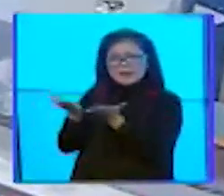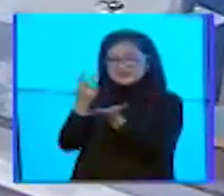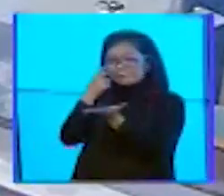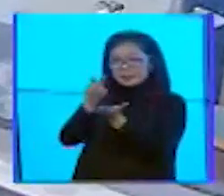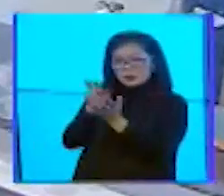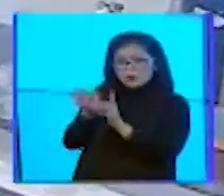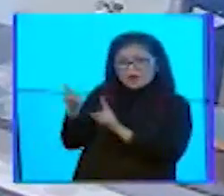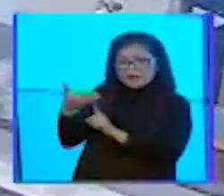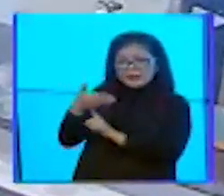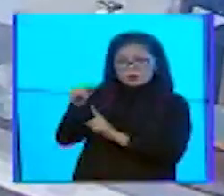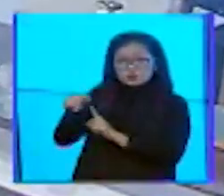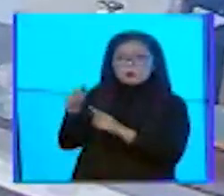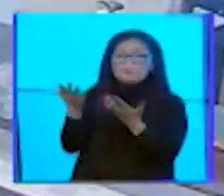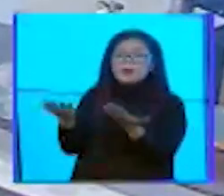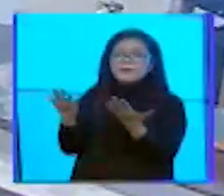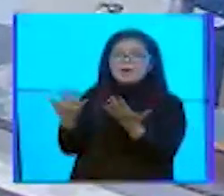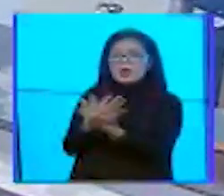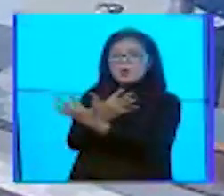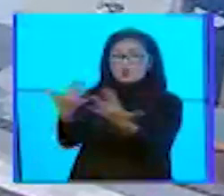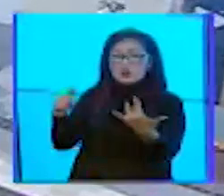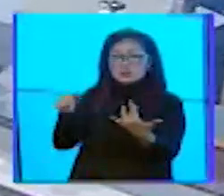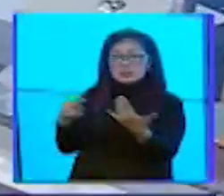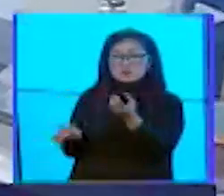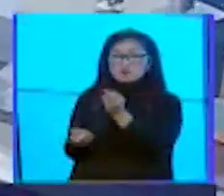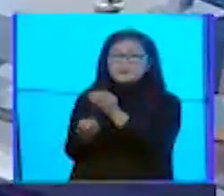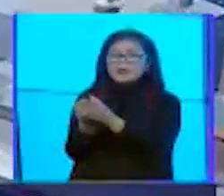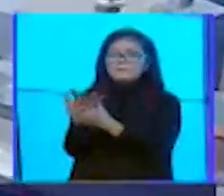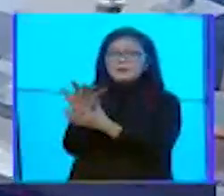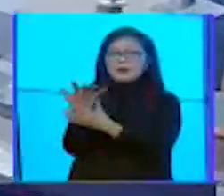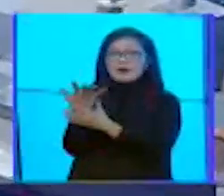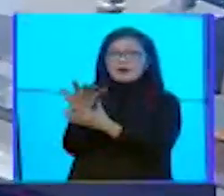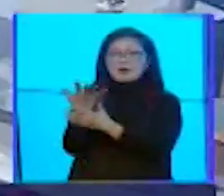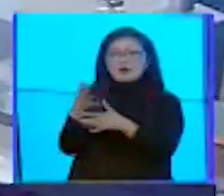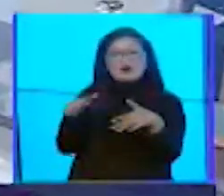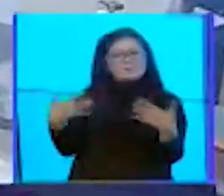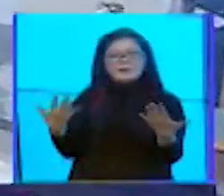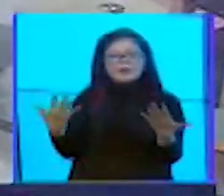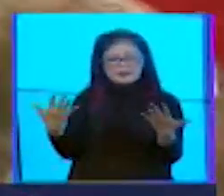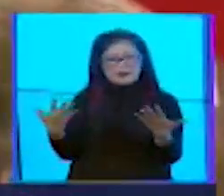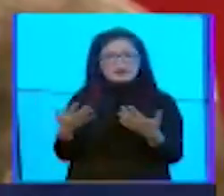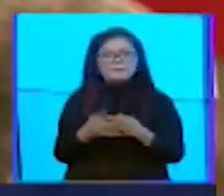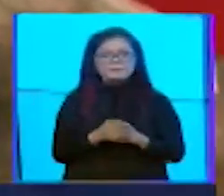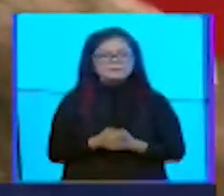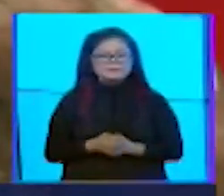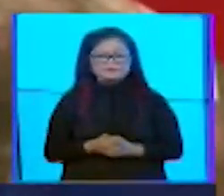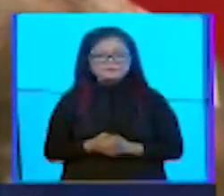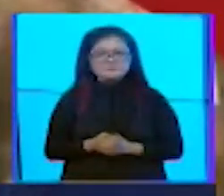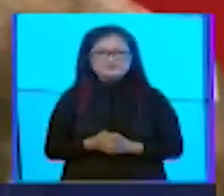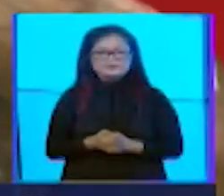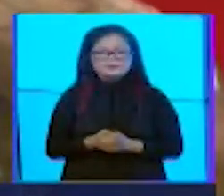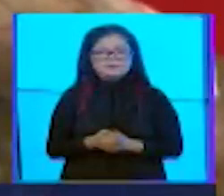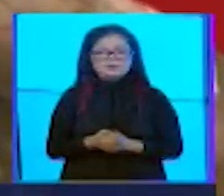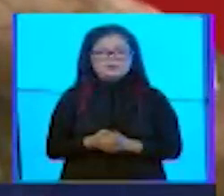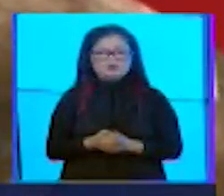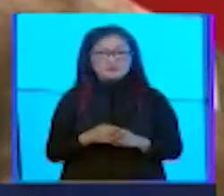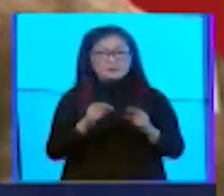ataupun pertumbuhan yang ada dalam roda perekonomian di pusat perbelanjaan sejauh ini, Pak? Ya, sejak diberikan pelonggaran untuk